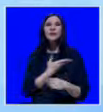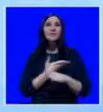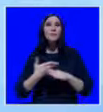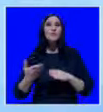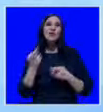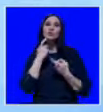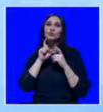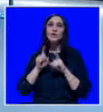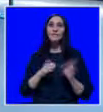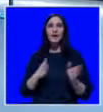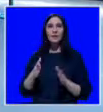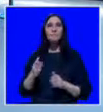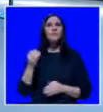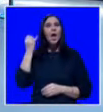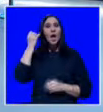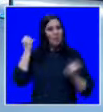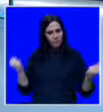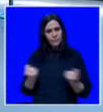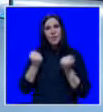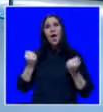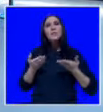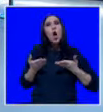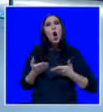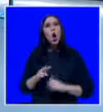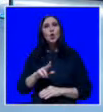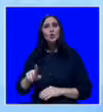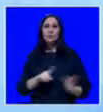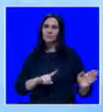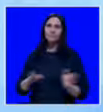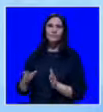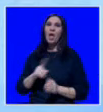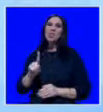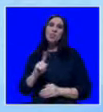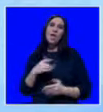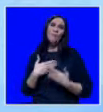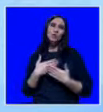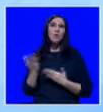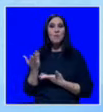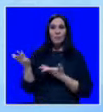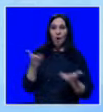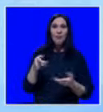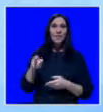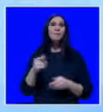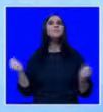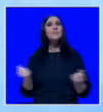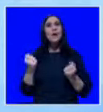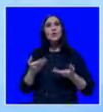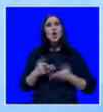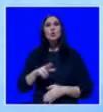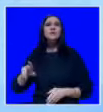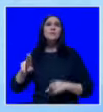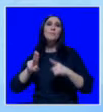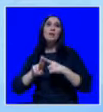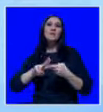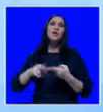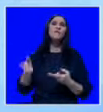провеждането на референдум. Идеен родител, да кажем така. Не, по-скоро бях поканен там. Идейните родители са Петър Витанов, още няколко